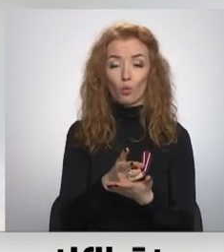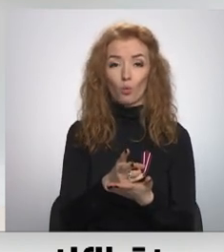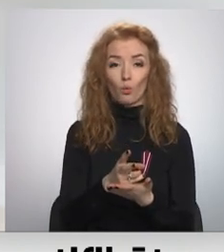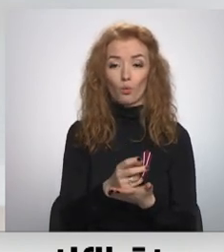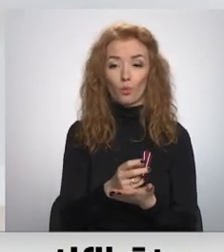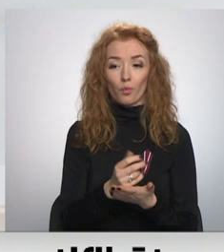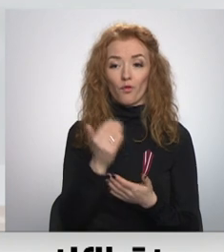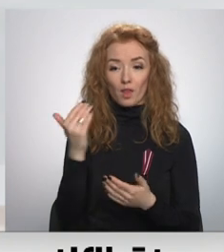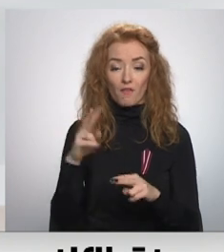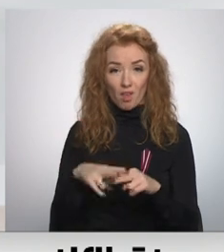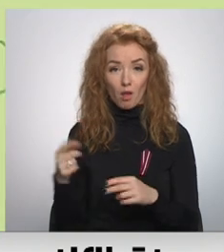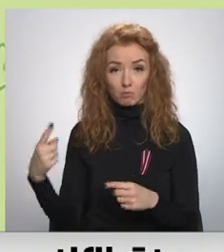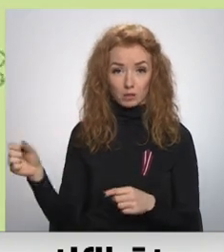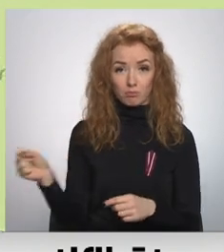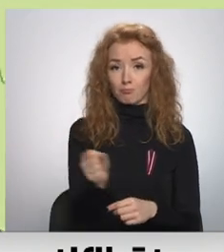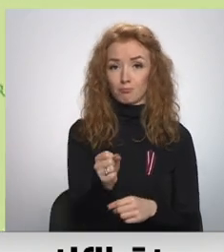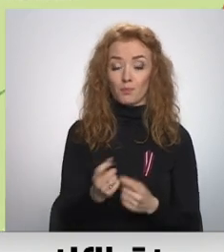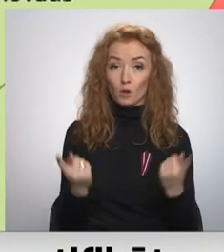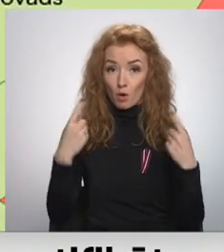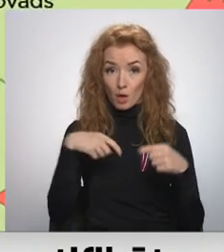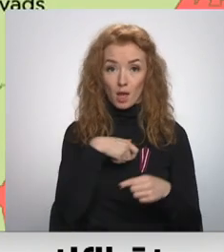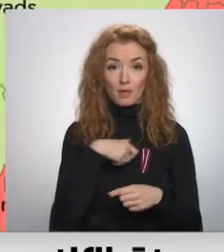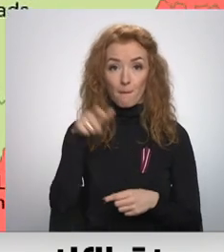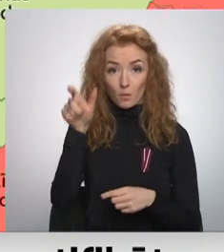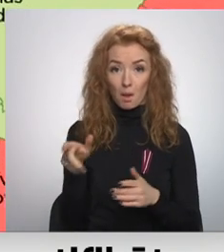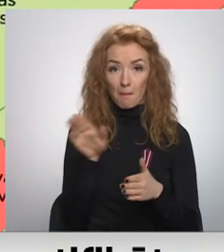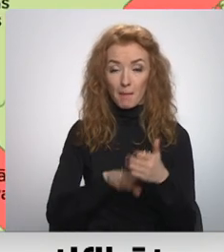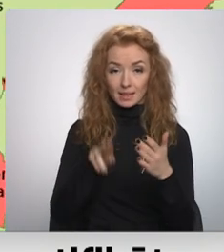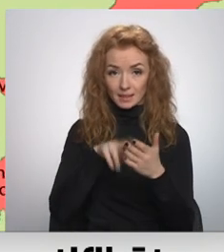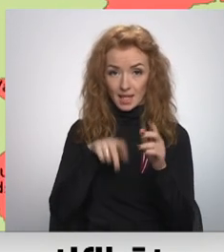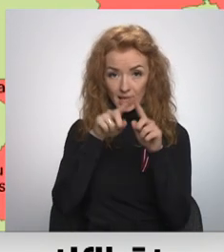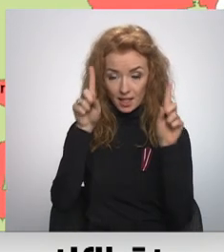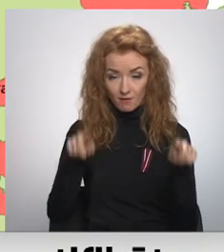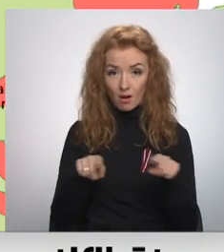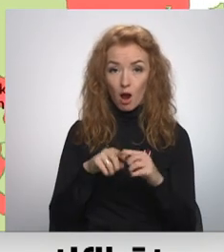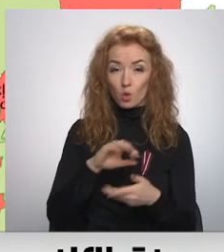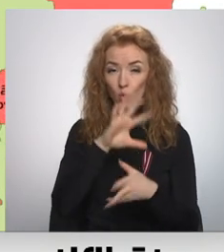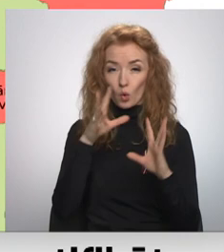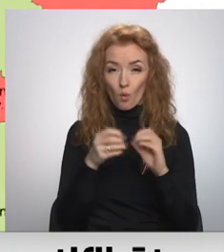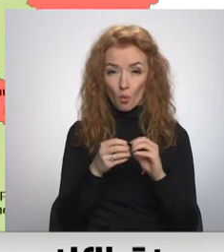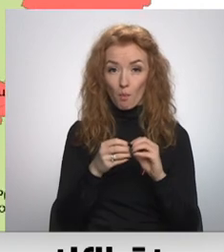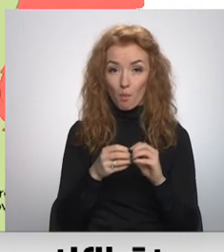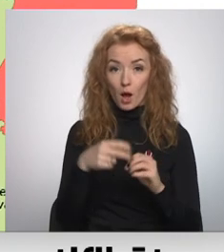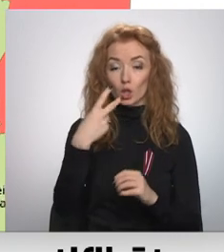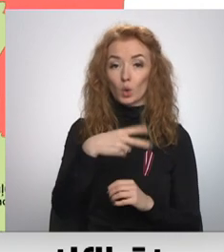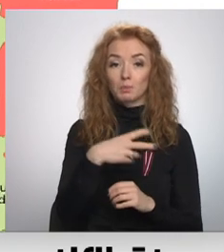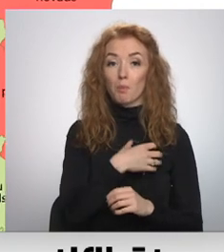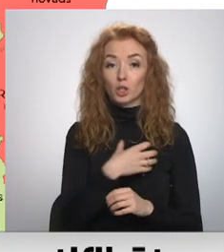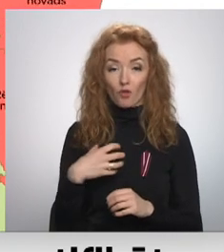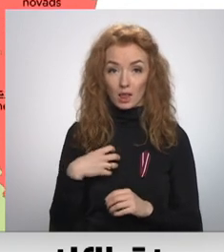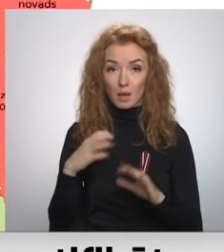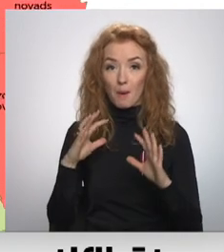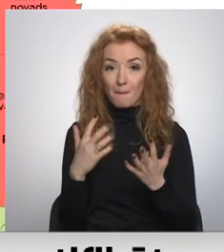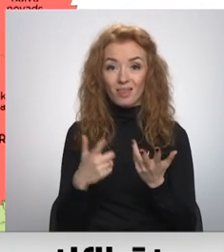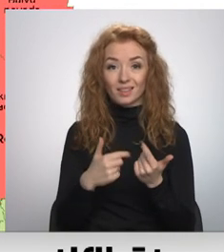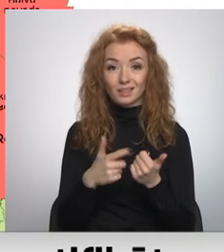viņa vietā būtu jānāk citam. Pašais deputāti bez sadarbspējīga certifikāta kopumā Latvijā ir 20 pašvaldībās, bet